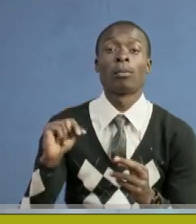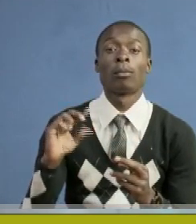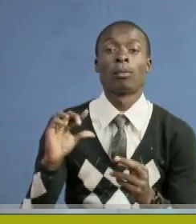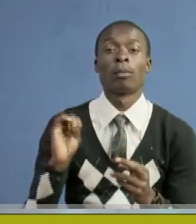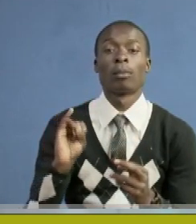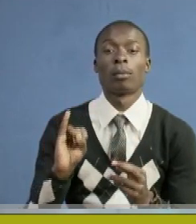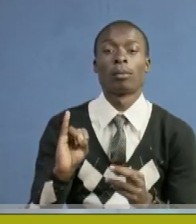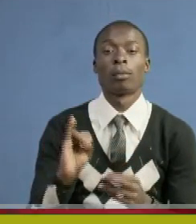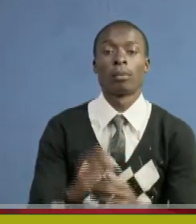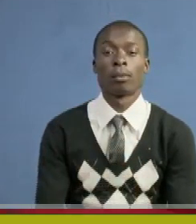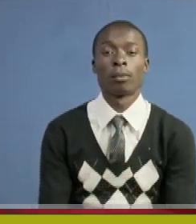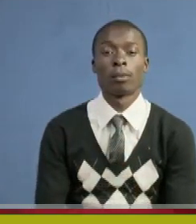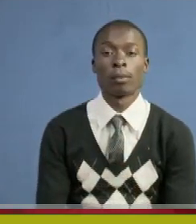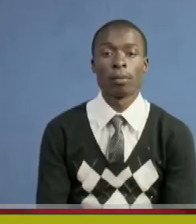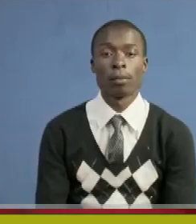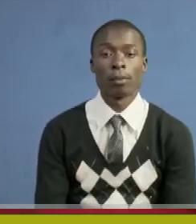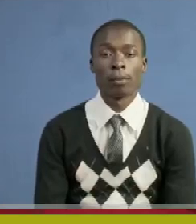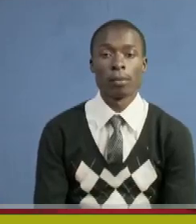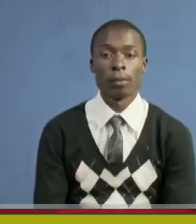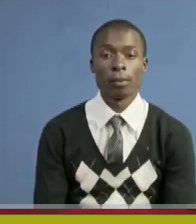Kiunjuri.